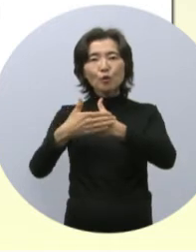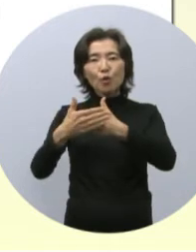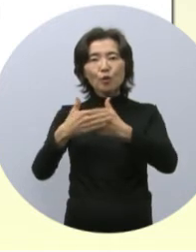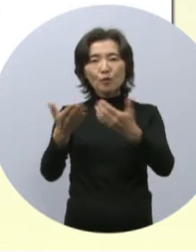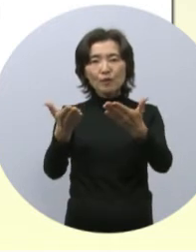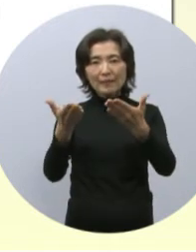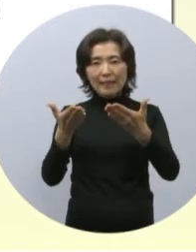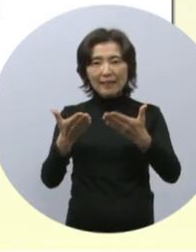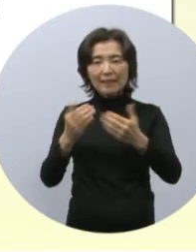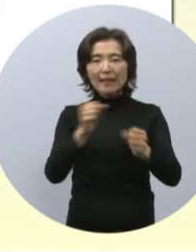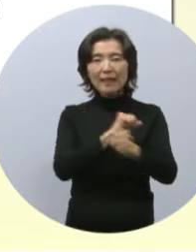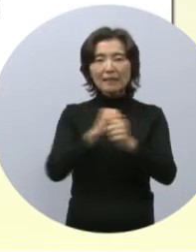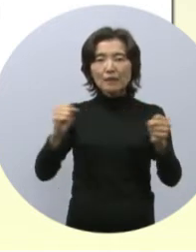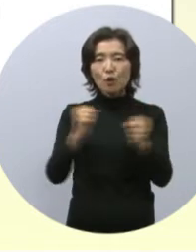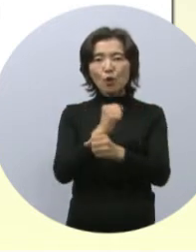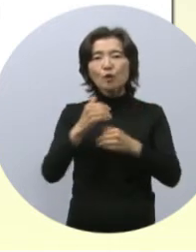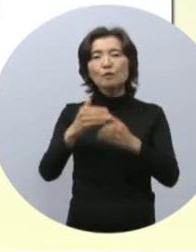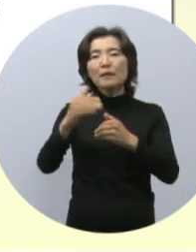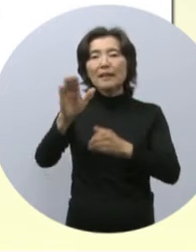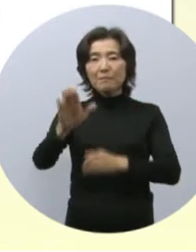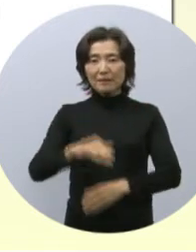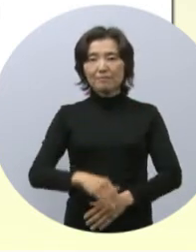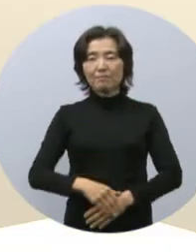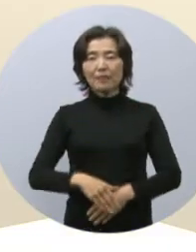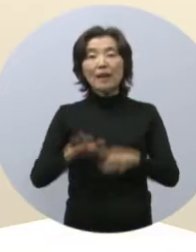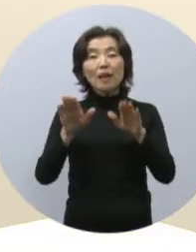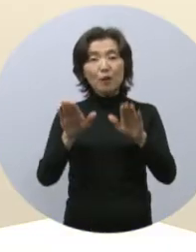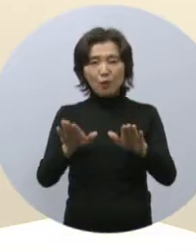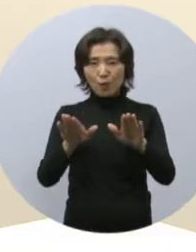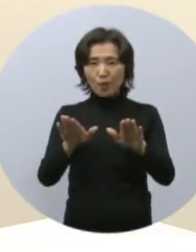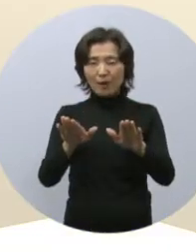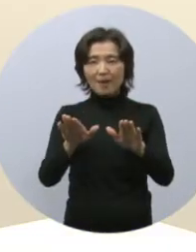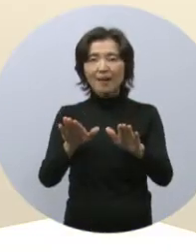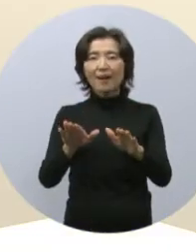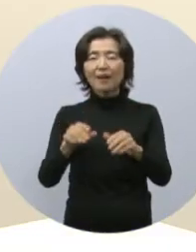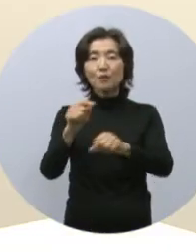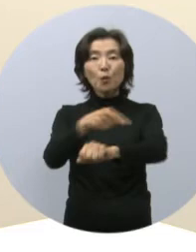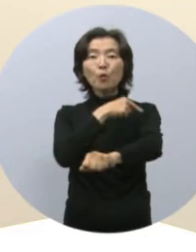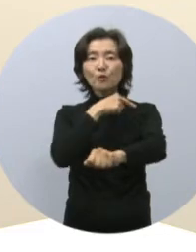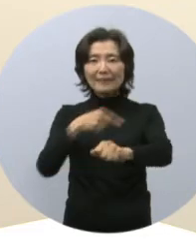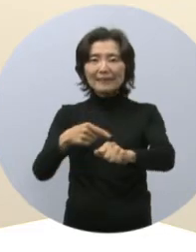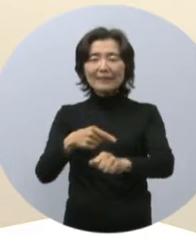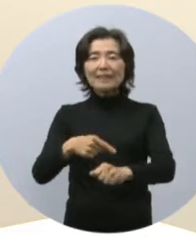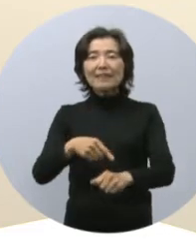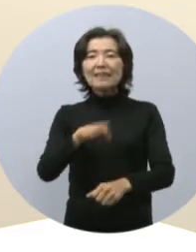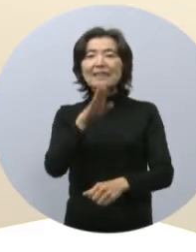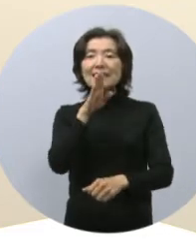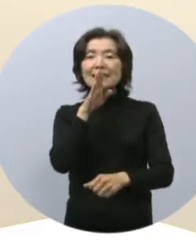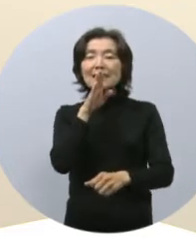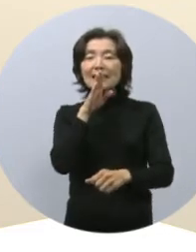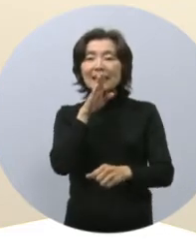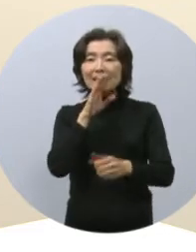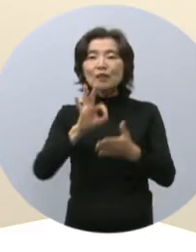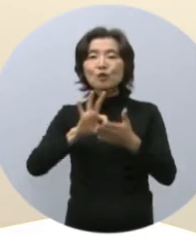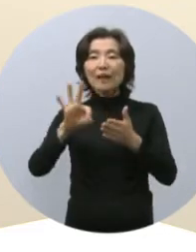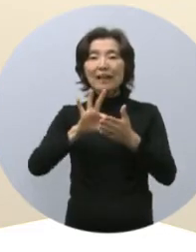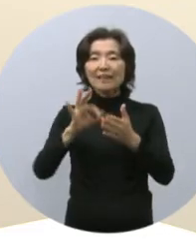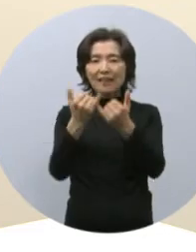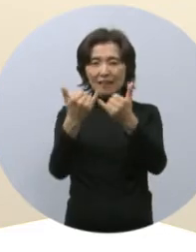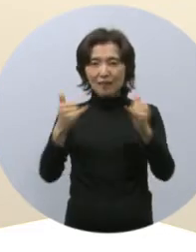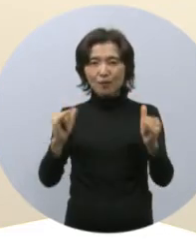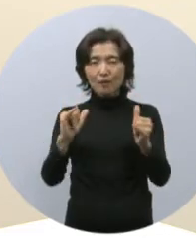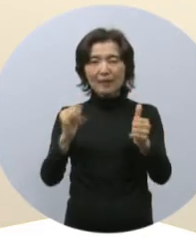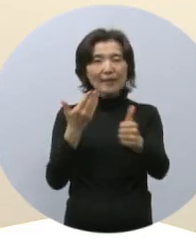もと事業を進めてまいりました。この度過去に実施をしていただいた方